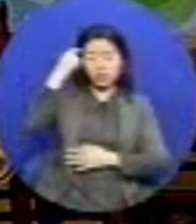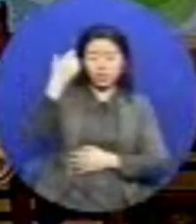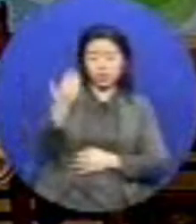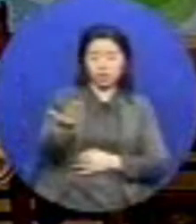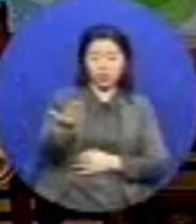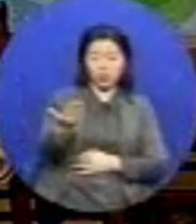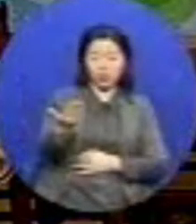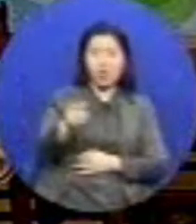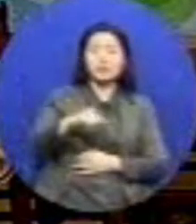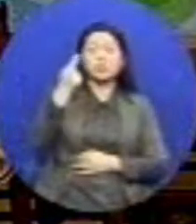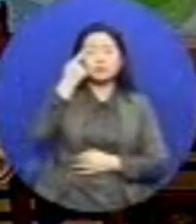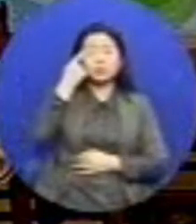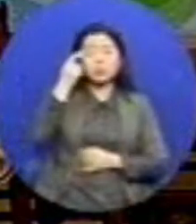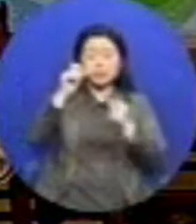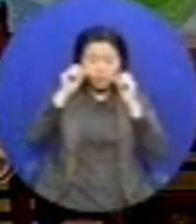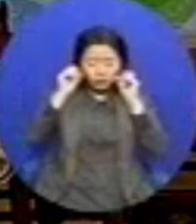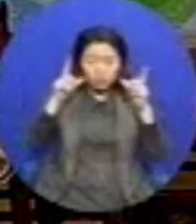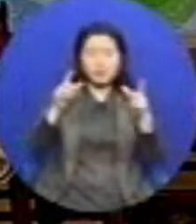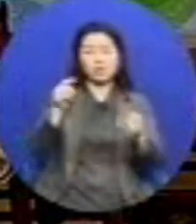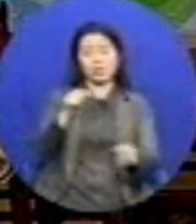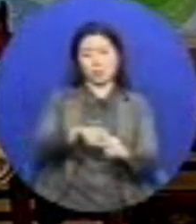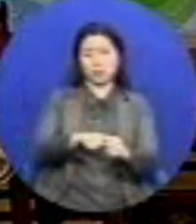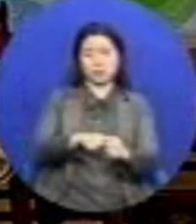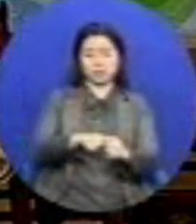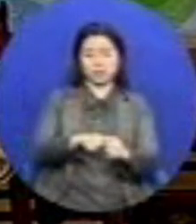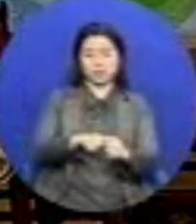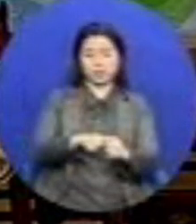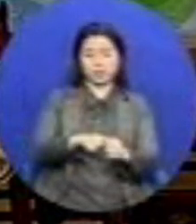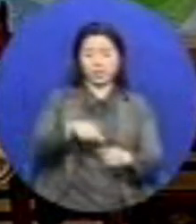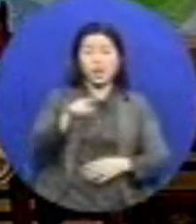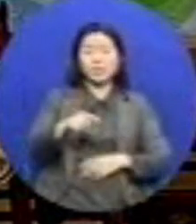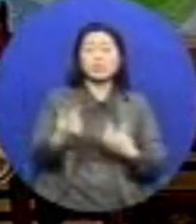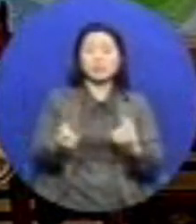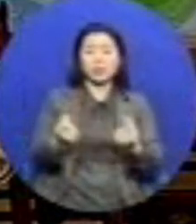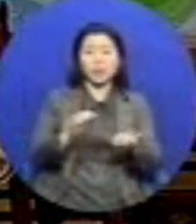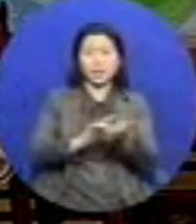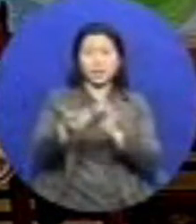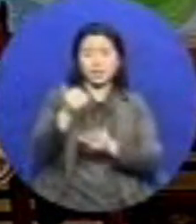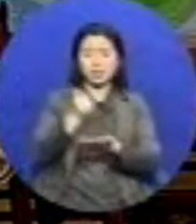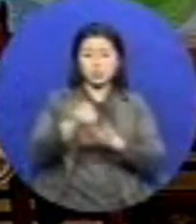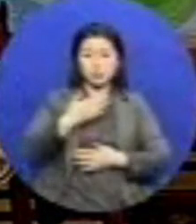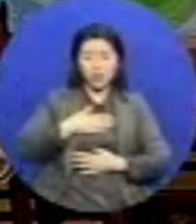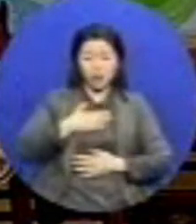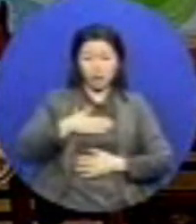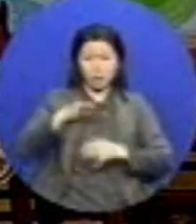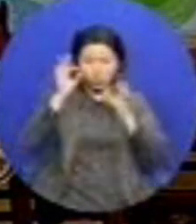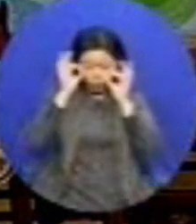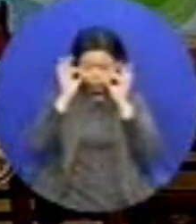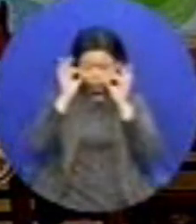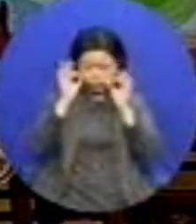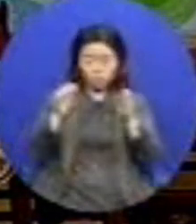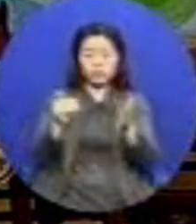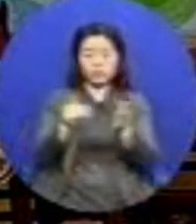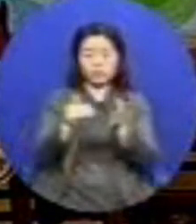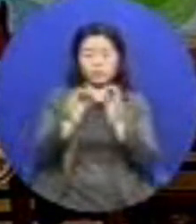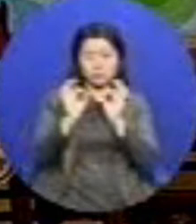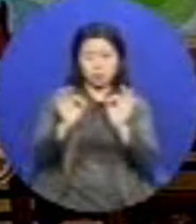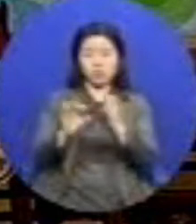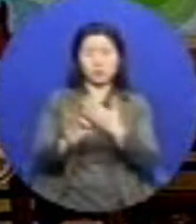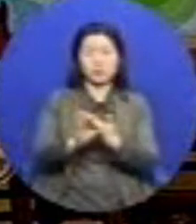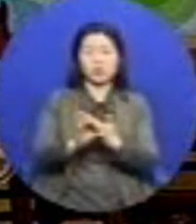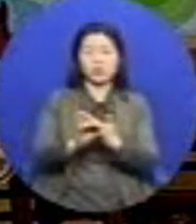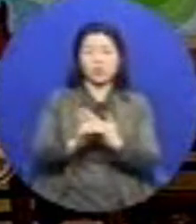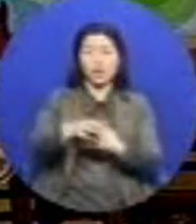눈이 또 있는 것이 목적이 에요 여러분이 그렇게 예수님을 알고 나면 그러면 이제는 힘들다 어렵다